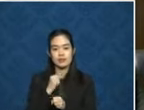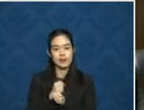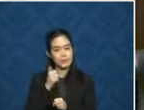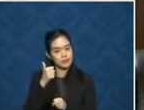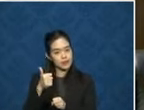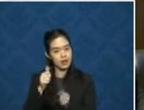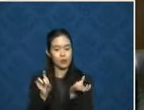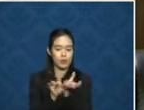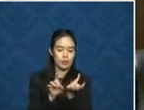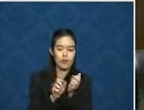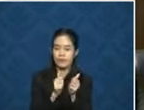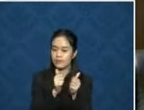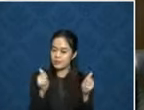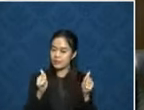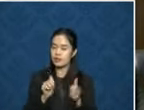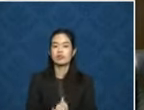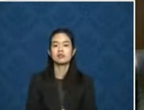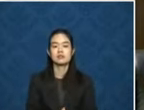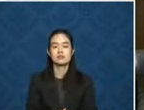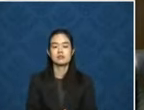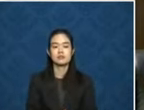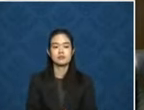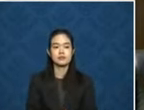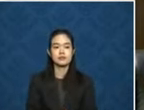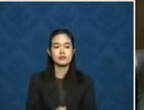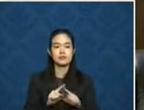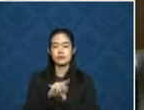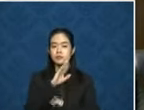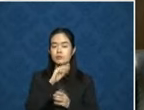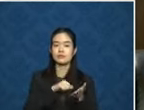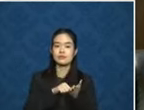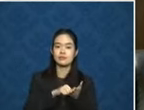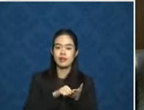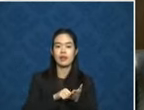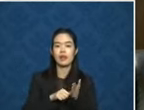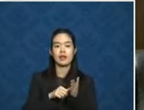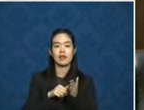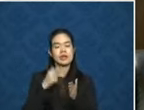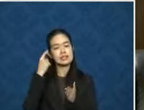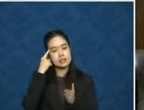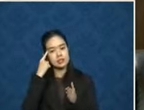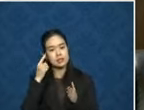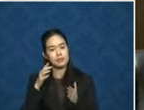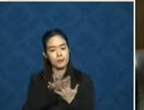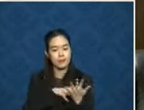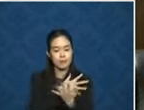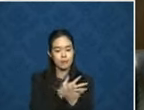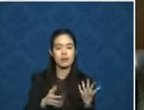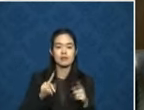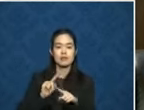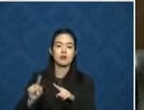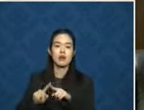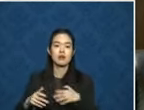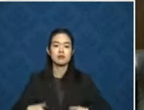แต่แน่นอนที่สุดครับการปรับตัวการปรับปรุงกระบวนการศึกษาการใช้ชีวิ